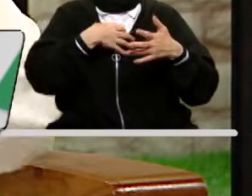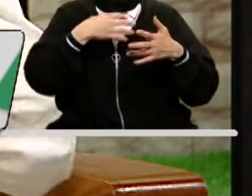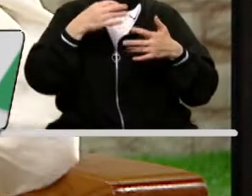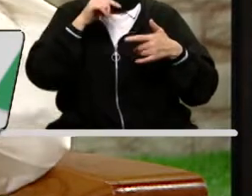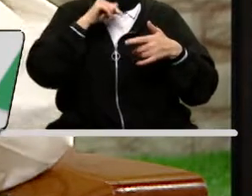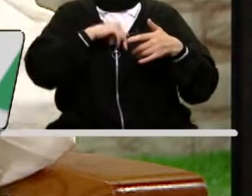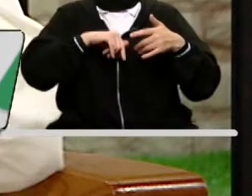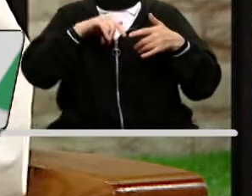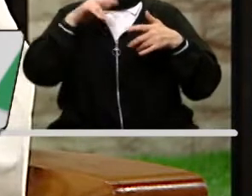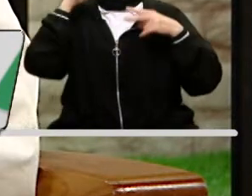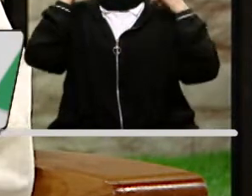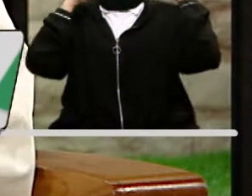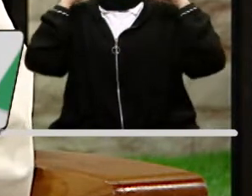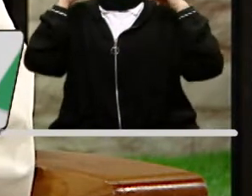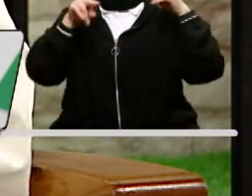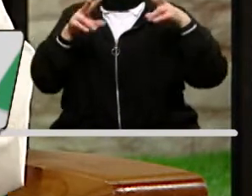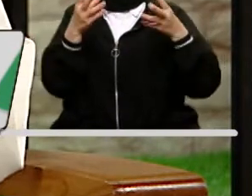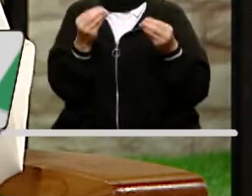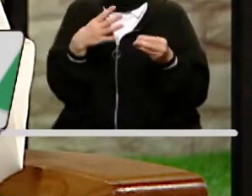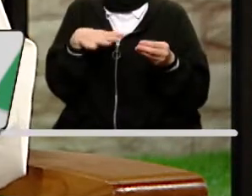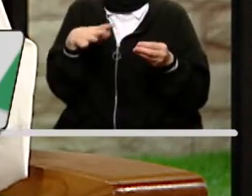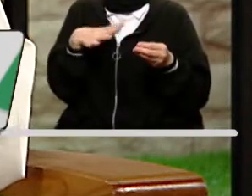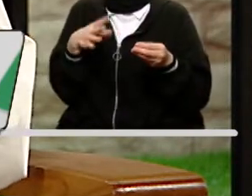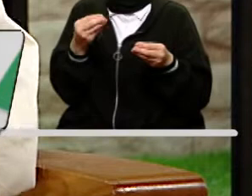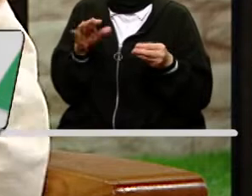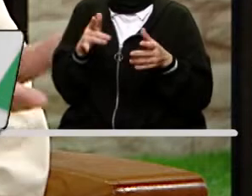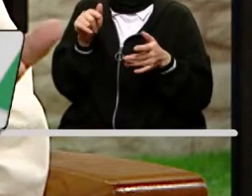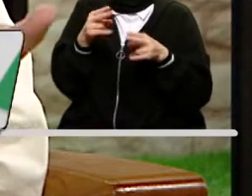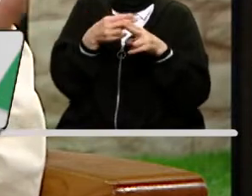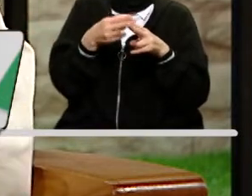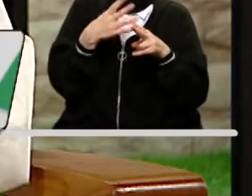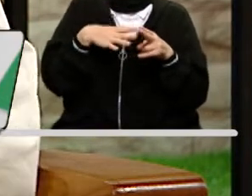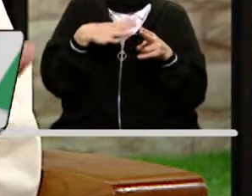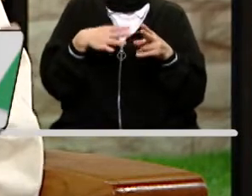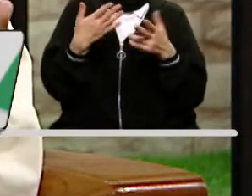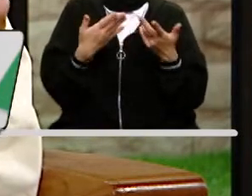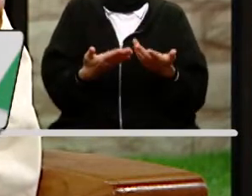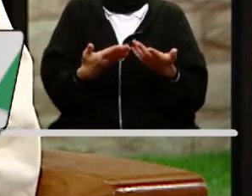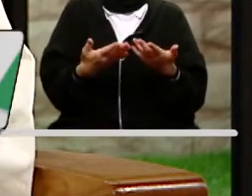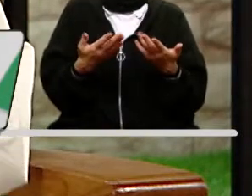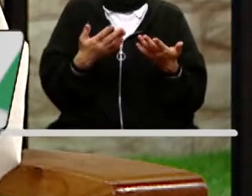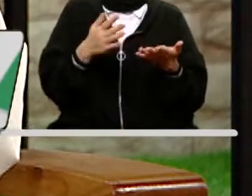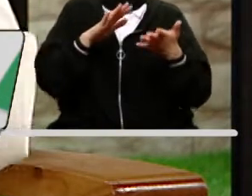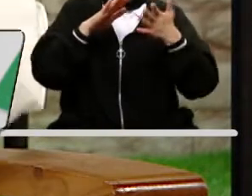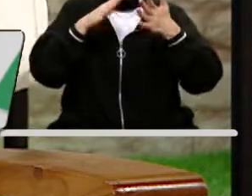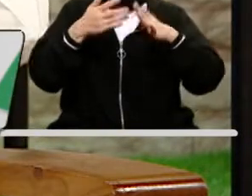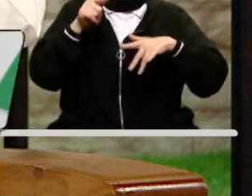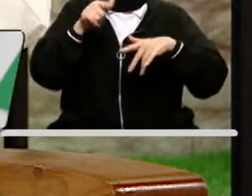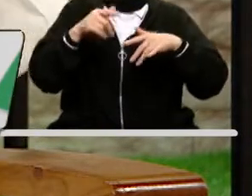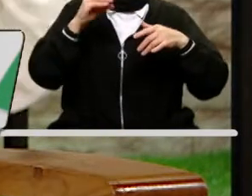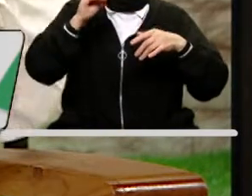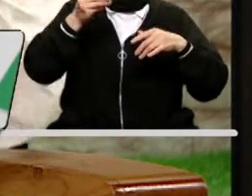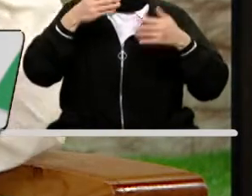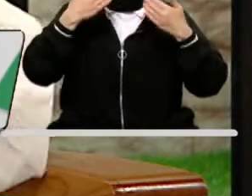kuaför yeteneği var, bunu denemek istedi. Aynı şekilde bebeğinin elbiselerini de kesti, belki bir terzicilik oynadı. Aslında çocuk orada